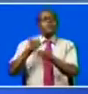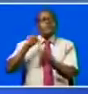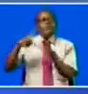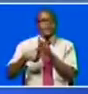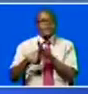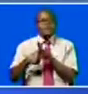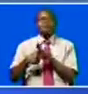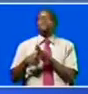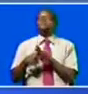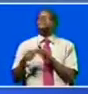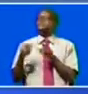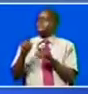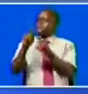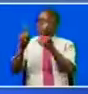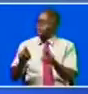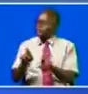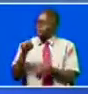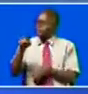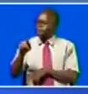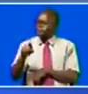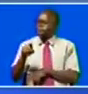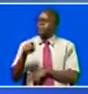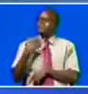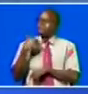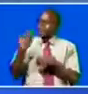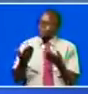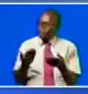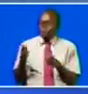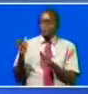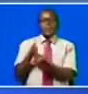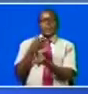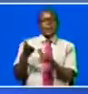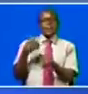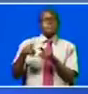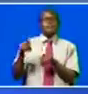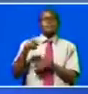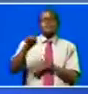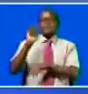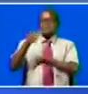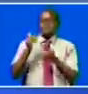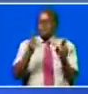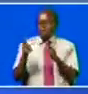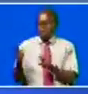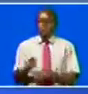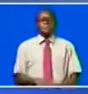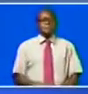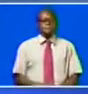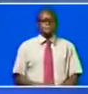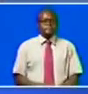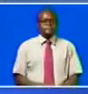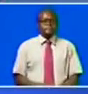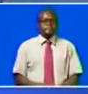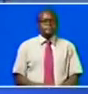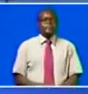mtu akishazoea hivyo unaanza kujiuliza. Mtu anaona pengine unamtaka ama anakutongoza. Kumbe yeye anakucha tu kama hivyo jina la kawaida. Kwa ufupi